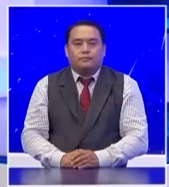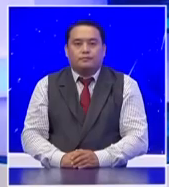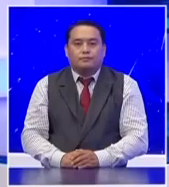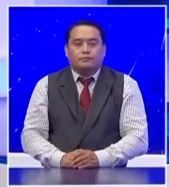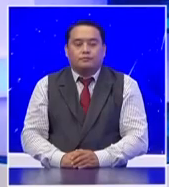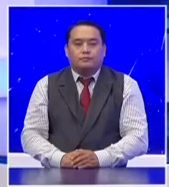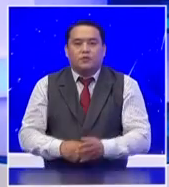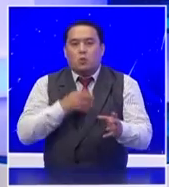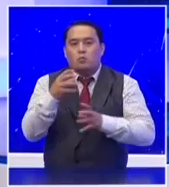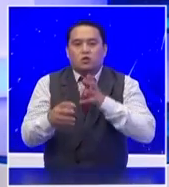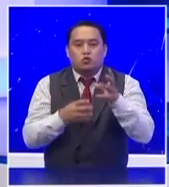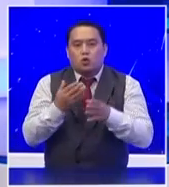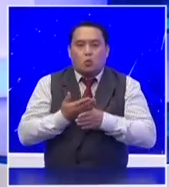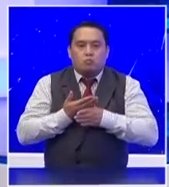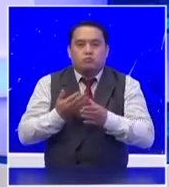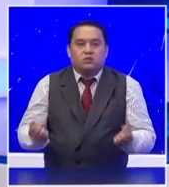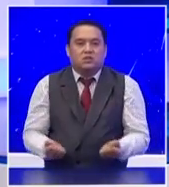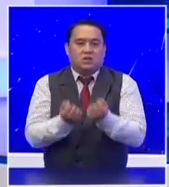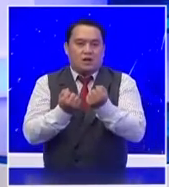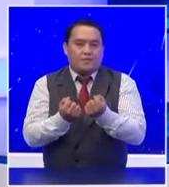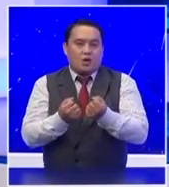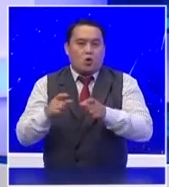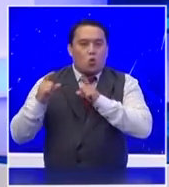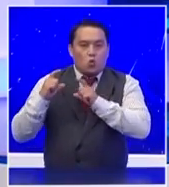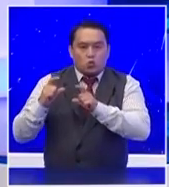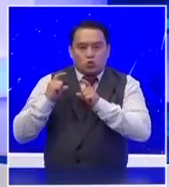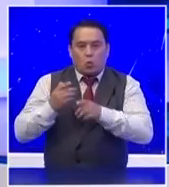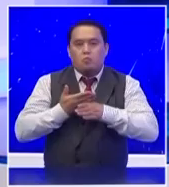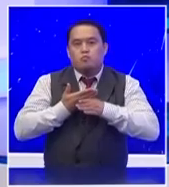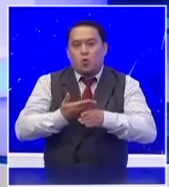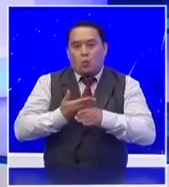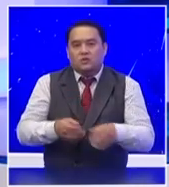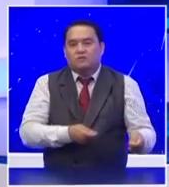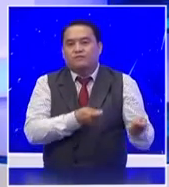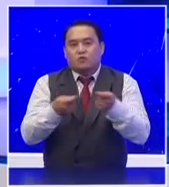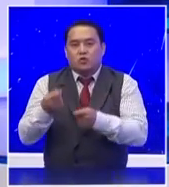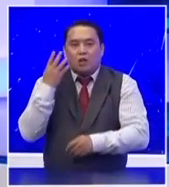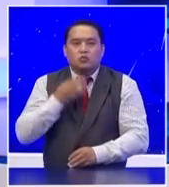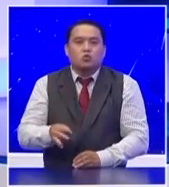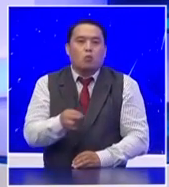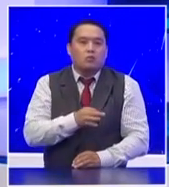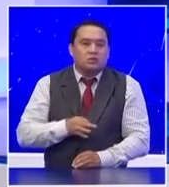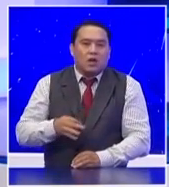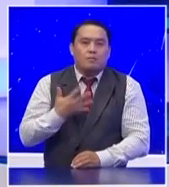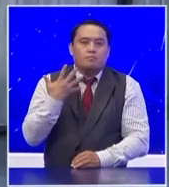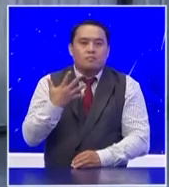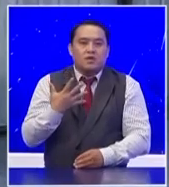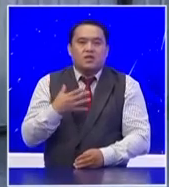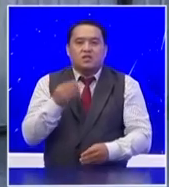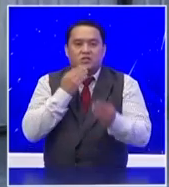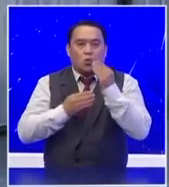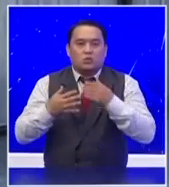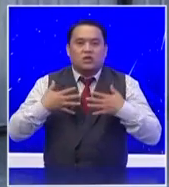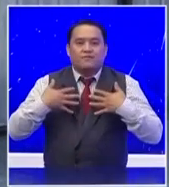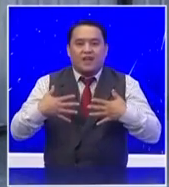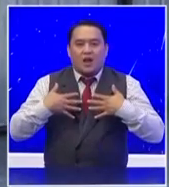Продолжаем выпуск. Международная поддержка. Очередной груз с гуманитарной помощью доставили в Алматинскую область. 5 аппаратов искусственной